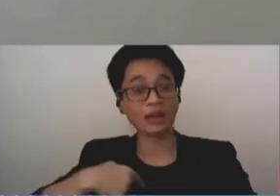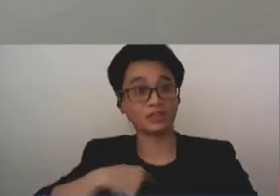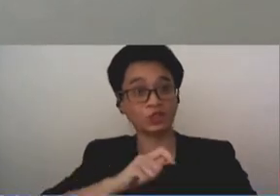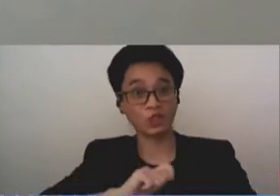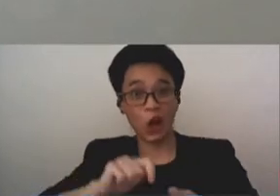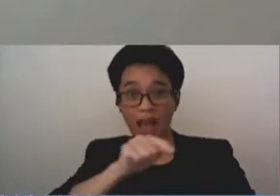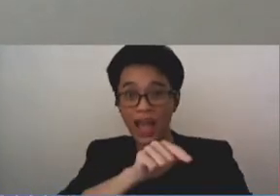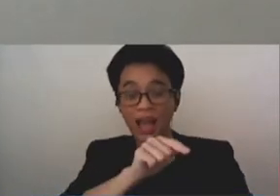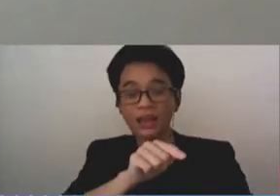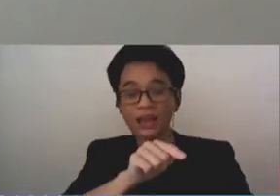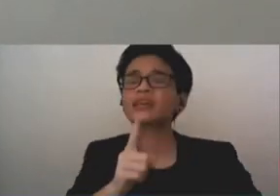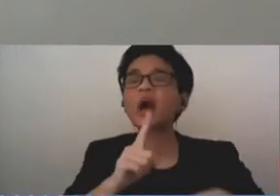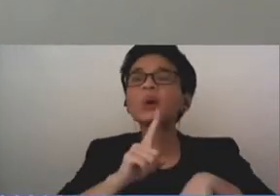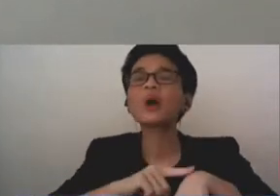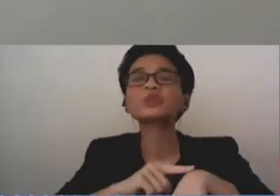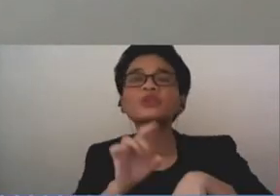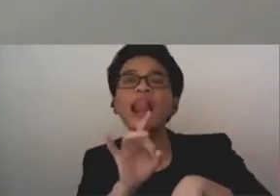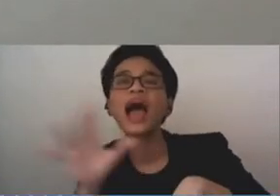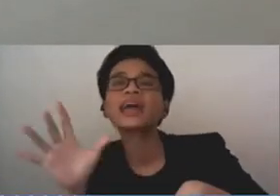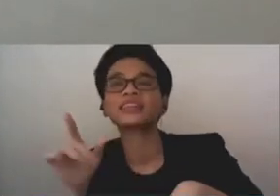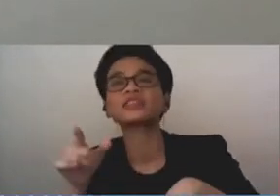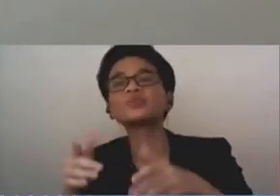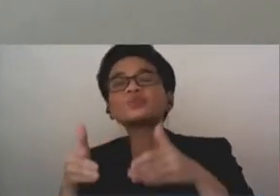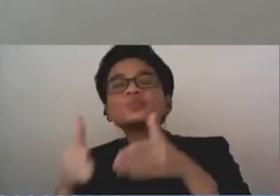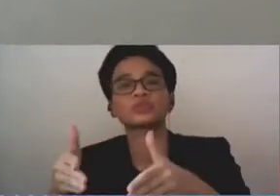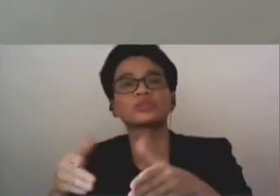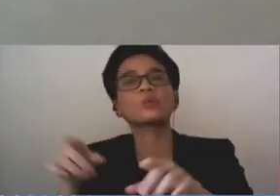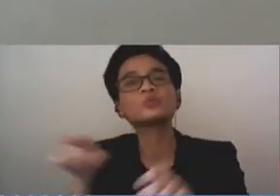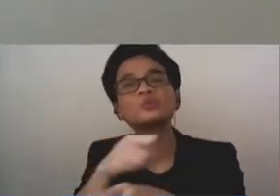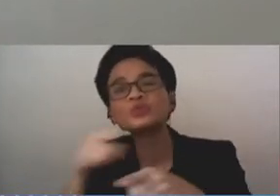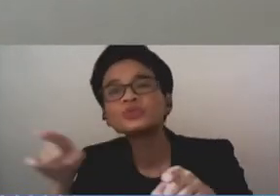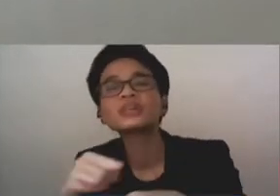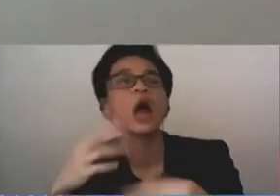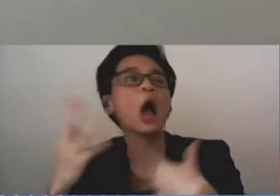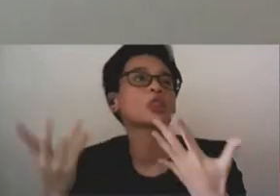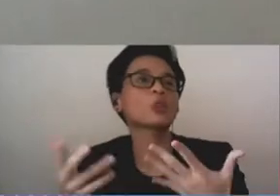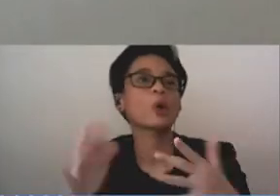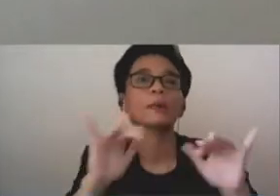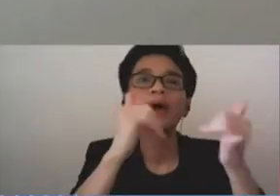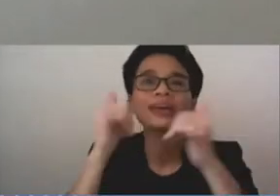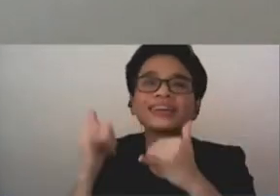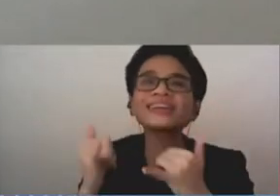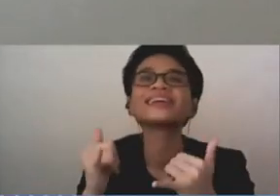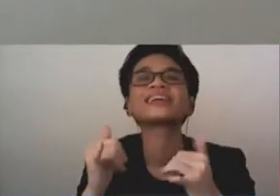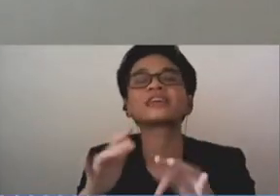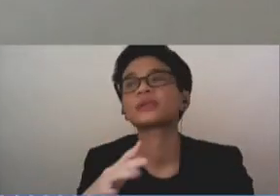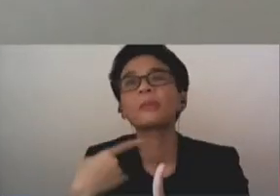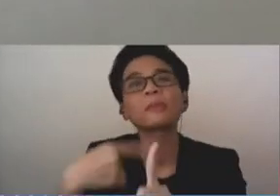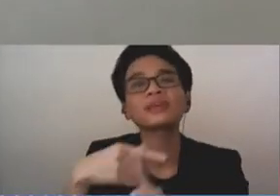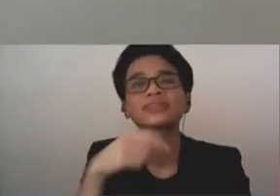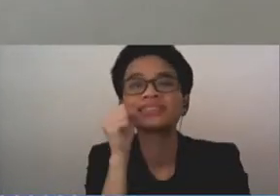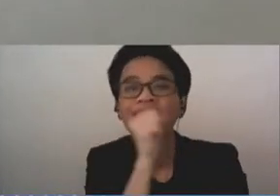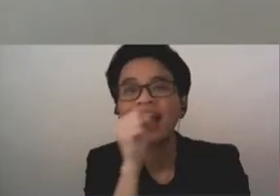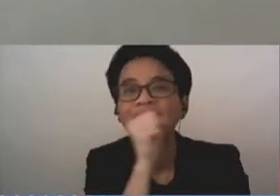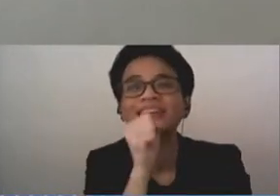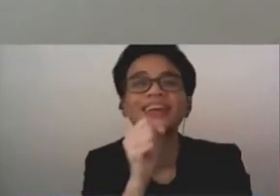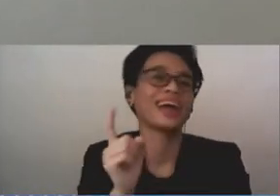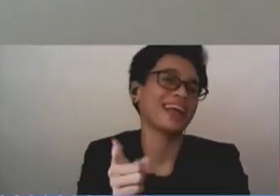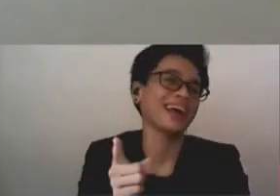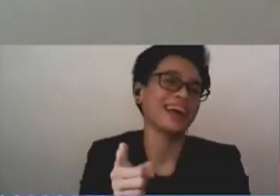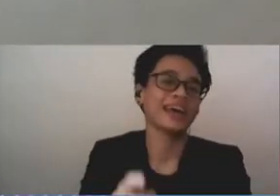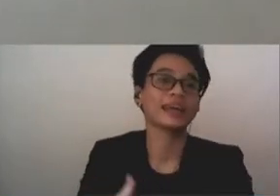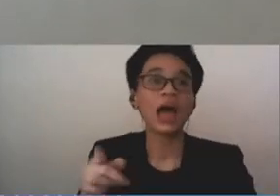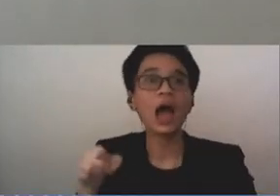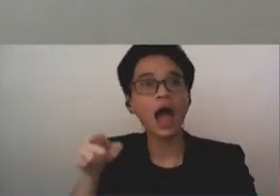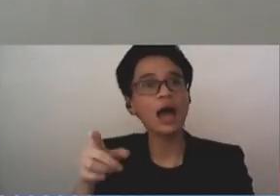masa waktu belajar itu ada ekstra juga musik kayak gitu atau permainan, tapi ada bernyanyinya di situ. Nah, saya ikutkan anak saya